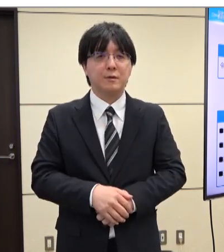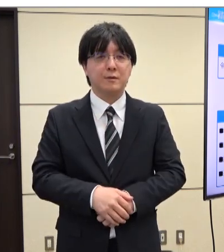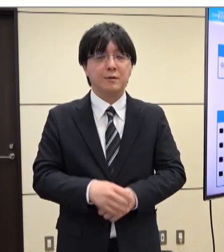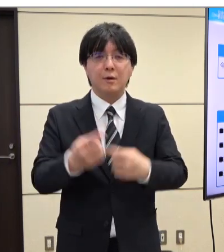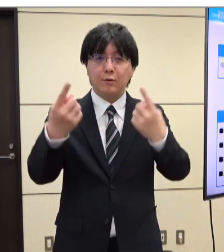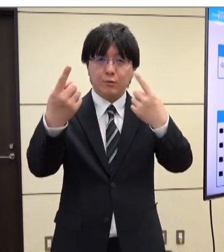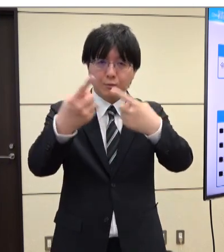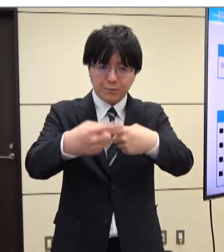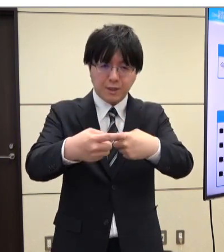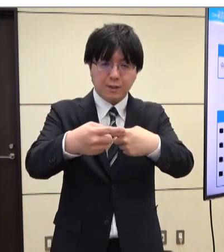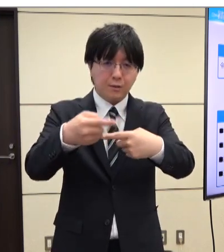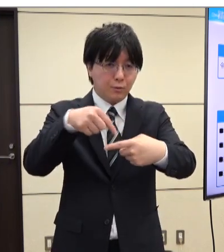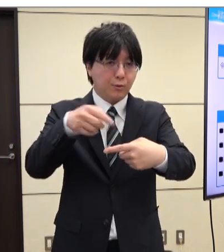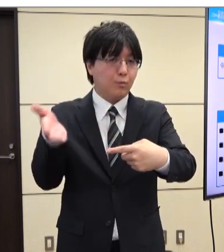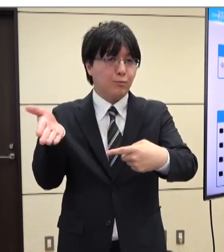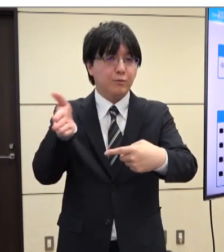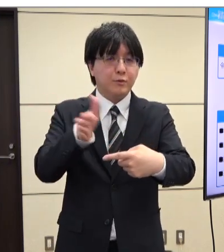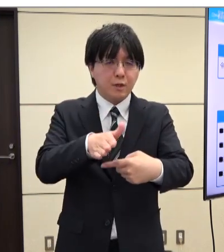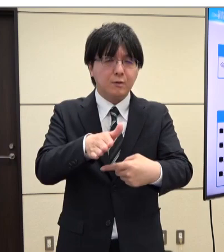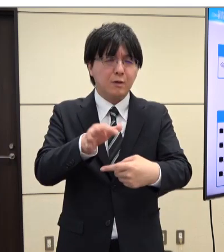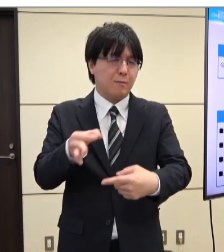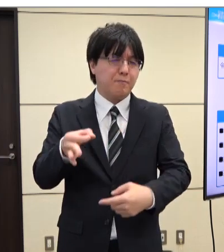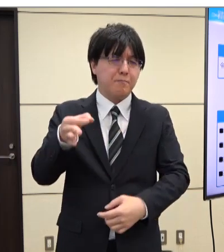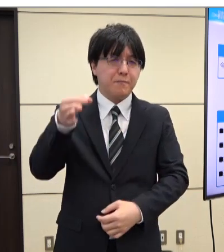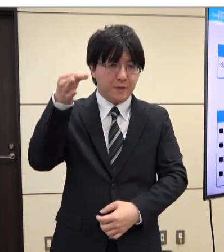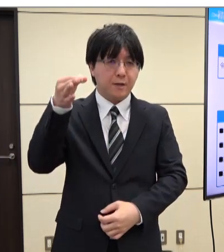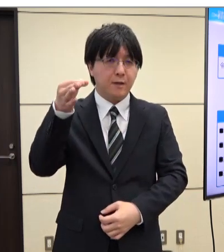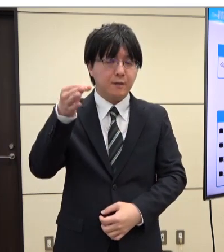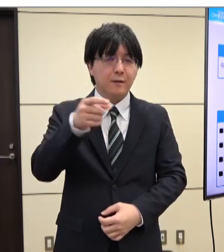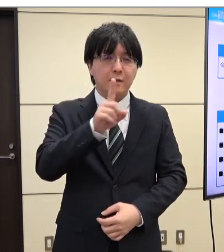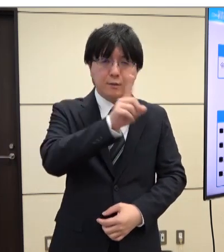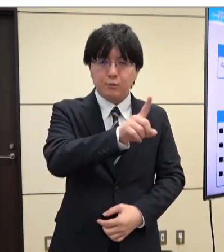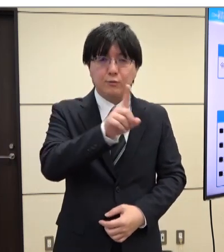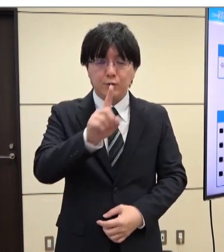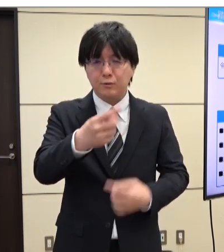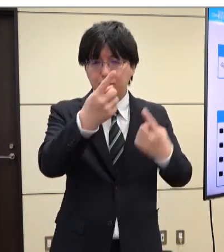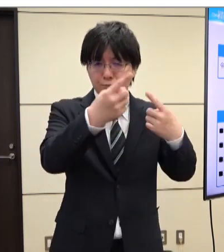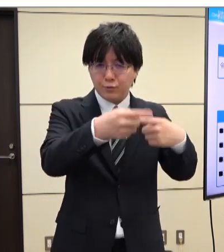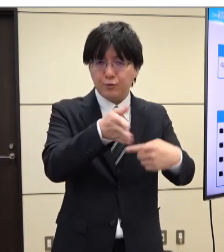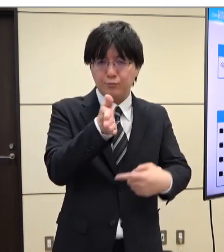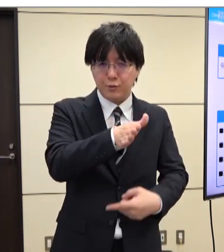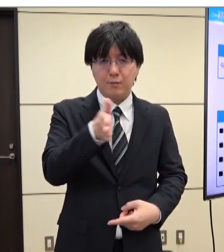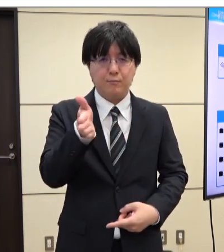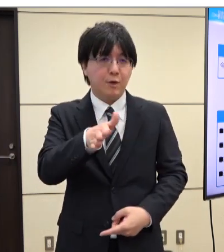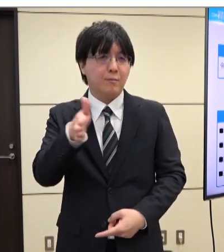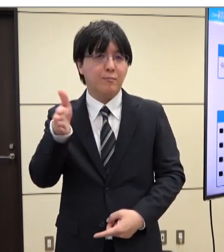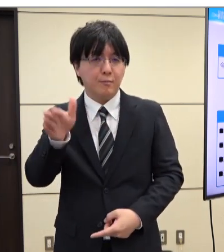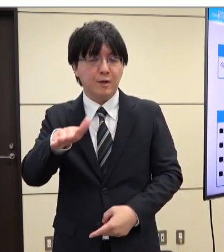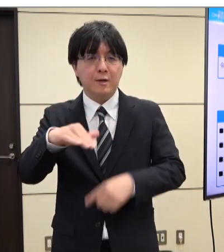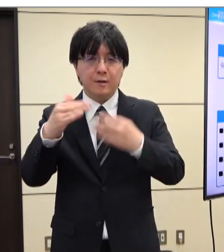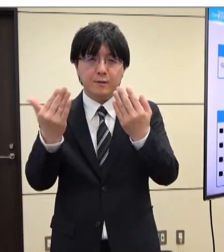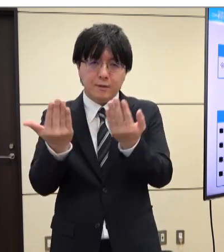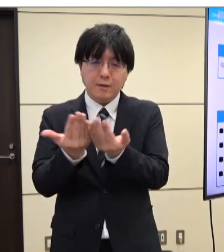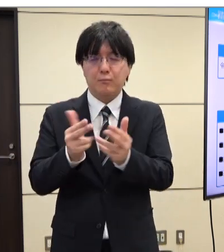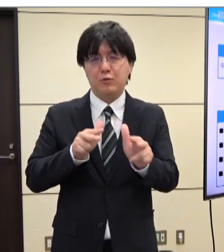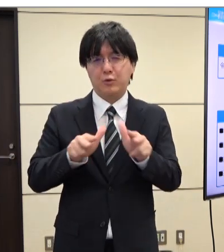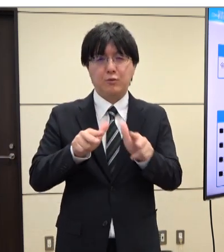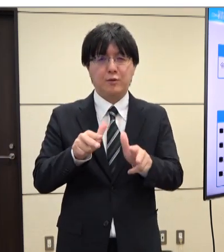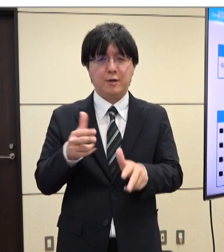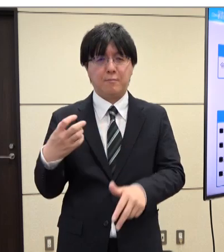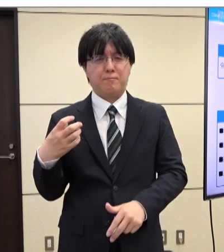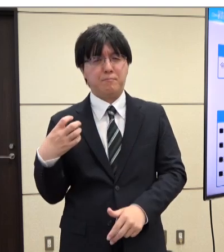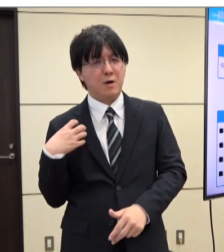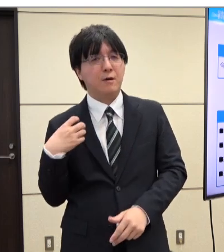高額になるわけです。でそれを一つ一つにやるというのは、正直言ってもう全額行政で負担するわけにもいきません